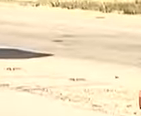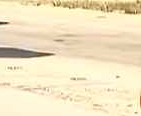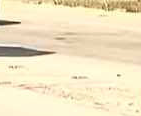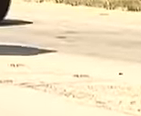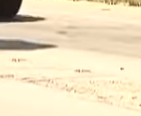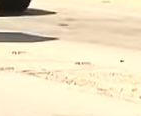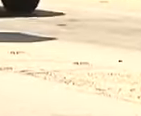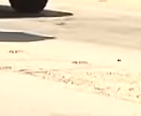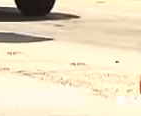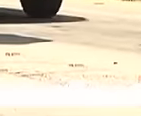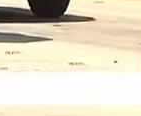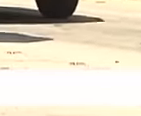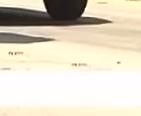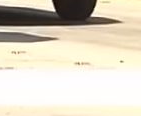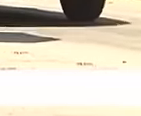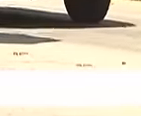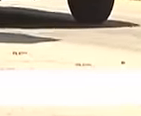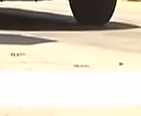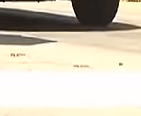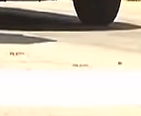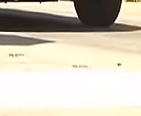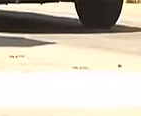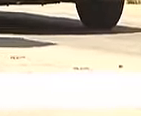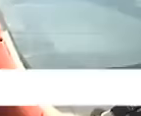Sekolah di Kelantan ditutup sehingga Aidilfitri.